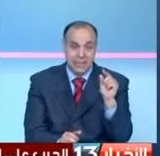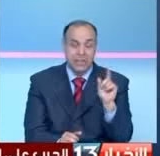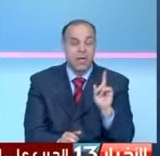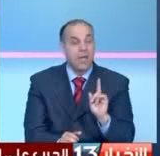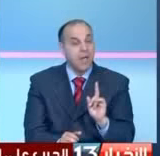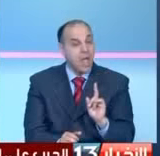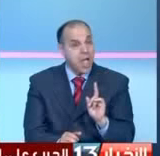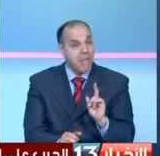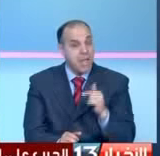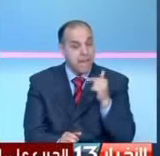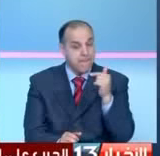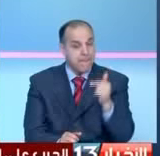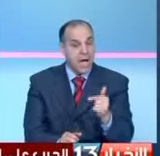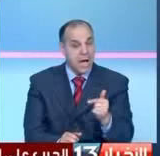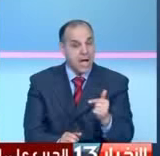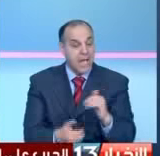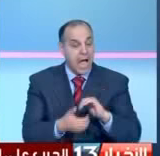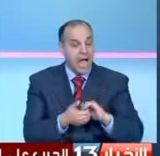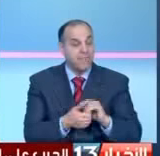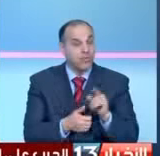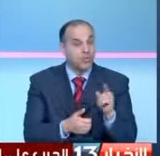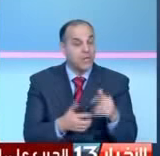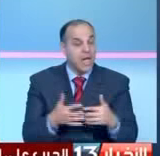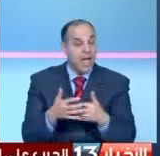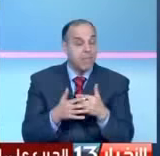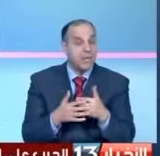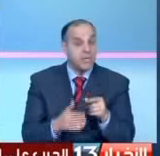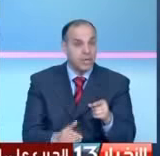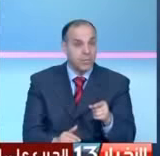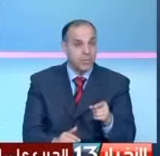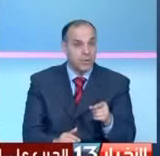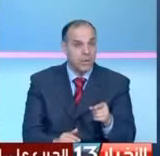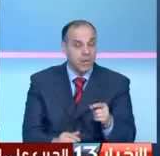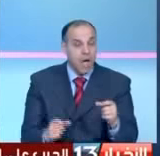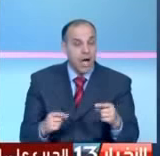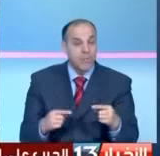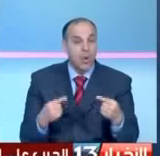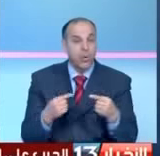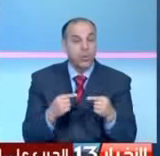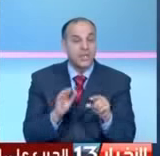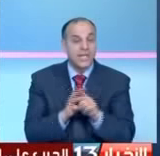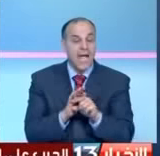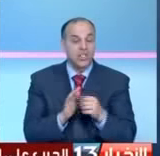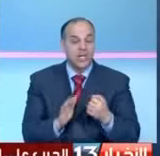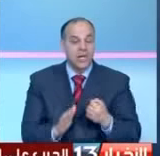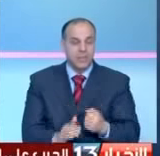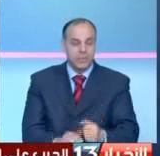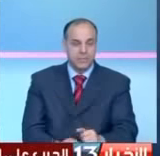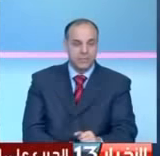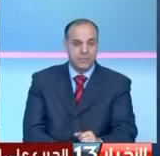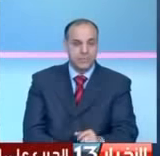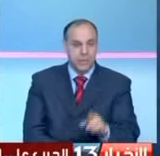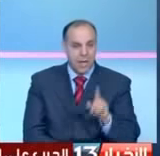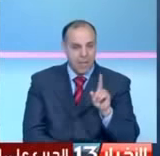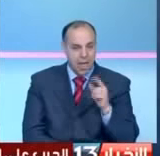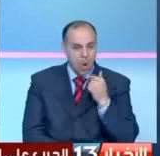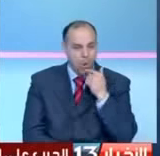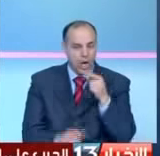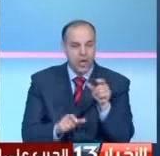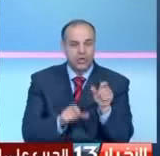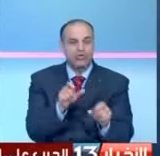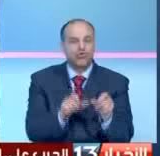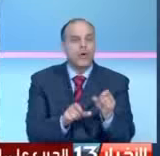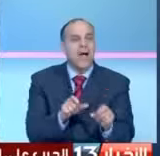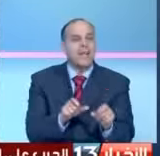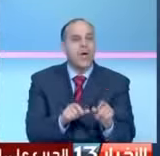الإسلامية باتت اليوم الحليف الرئيسي للولايات المتحدة في حربها على تنظيم داعش الإرهابي. كما أن جماعة